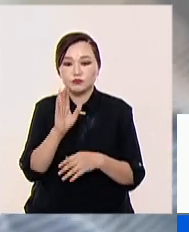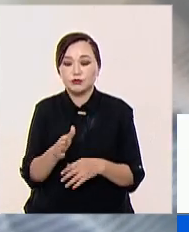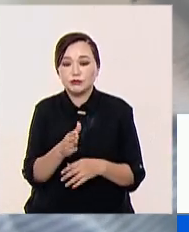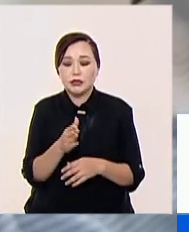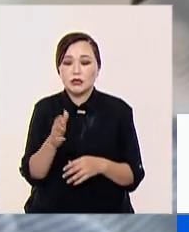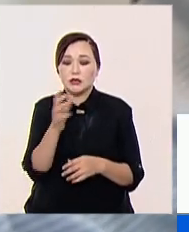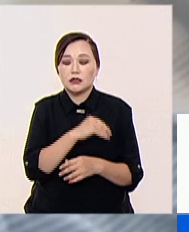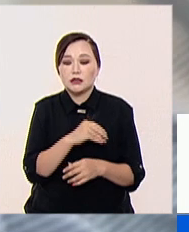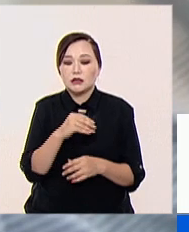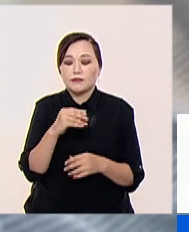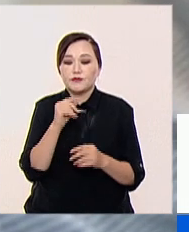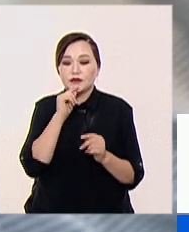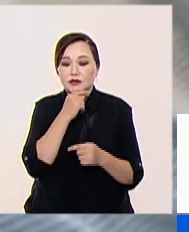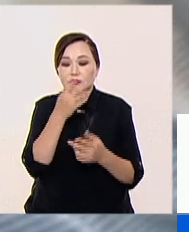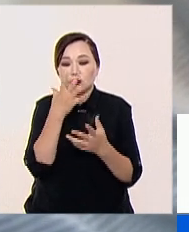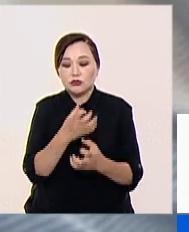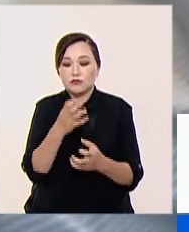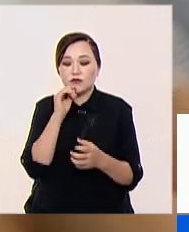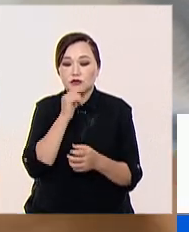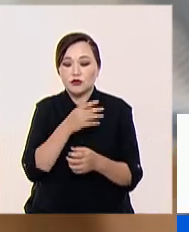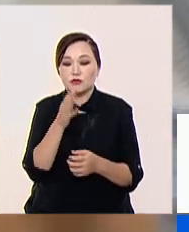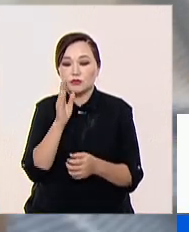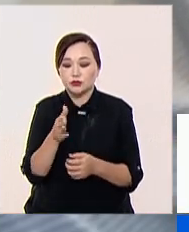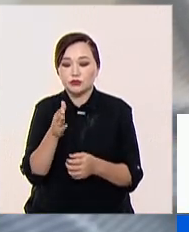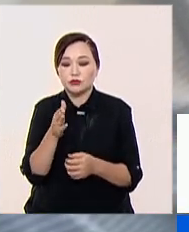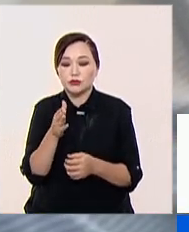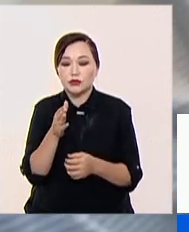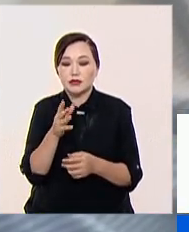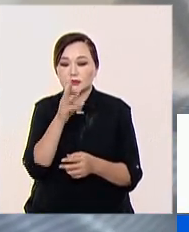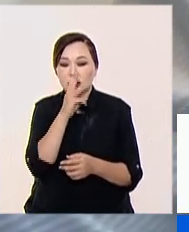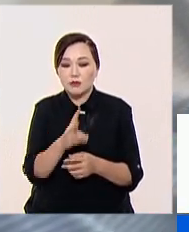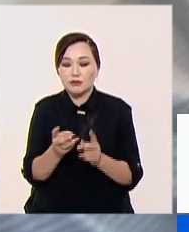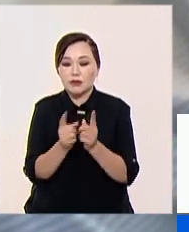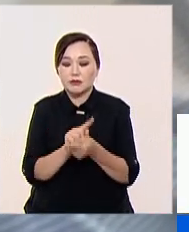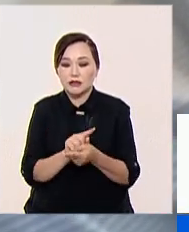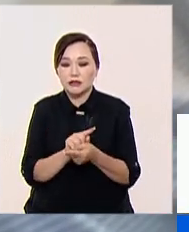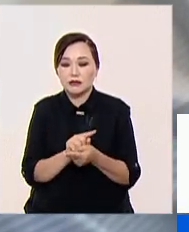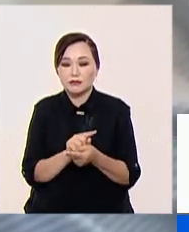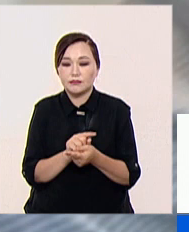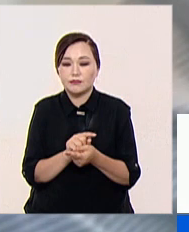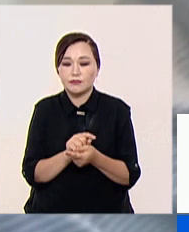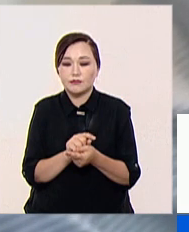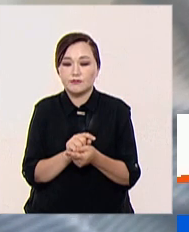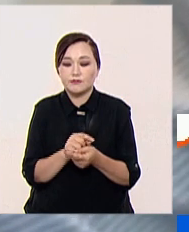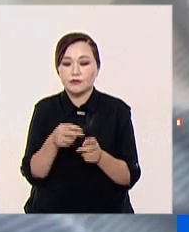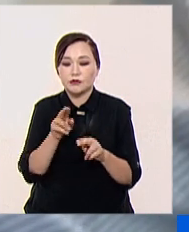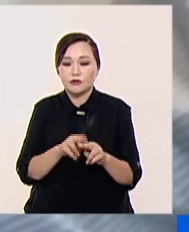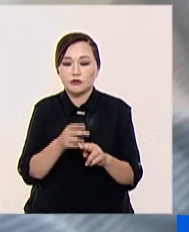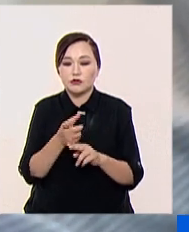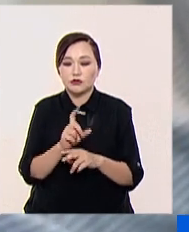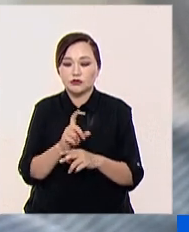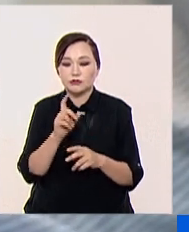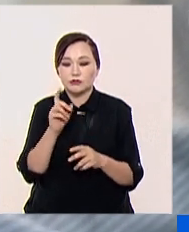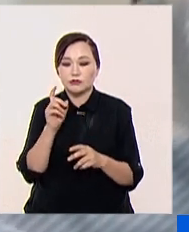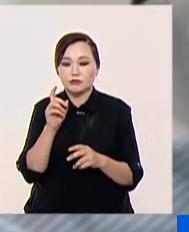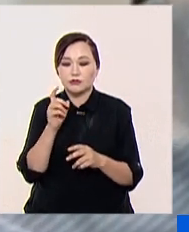к теневой экономике, обратно зарплатах в конвертах. Поэтому это очень